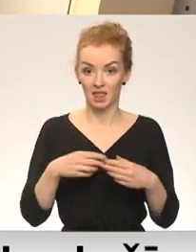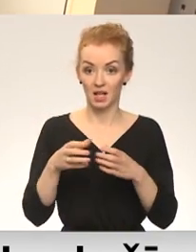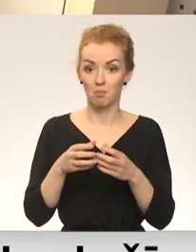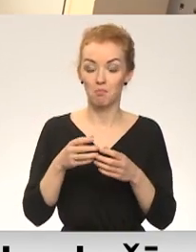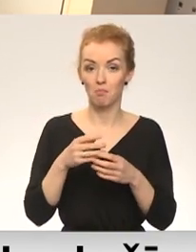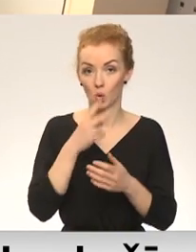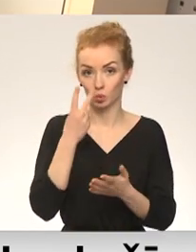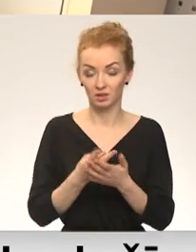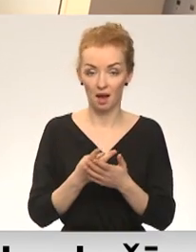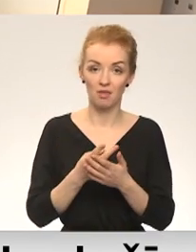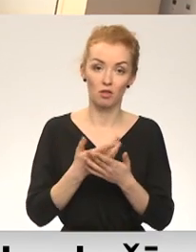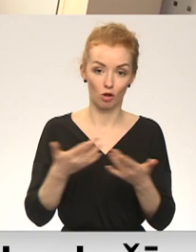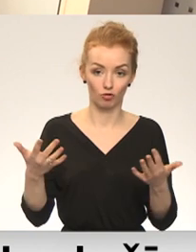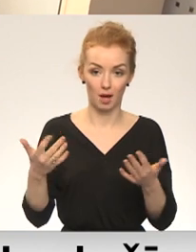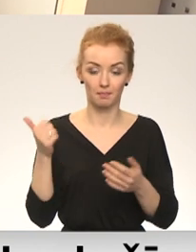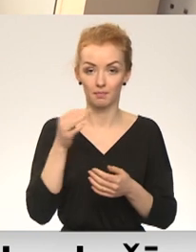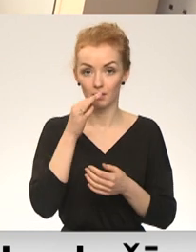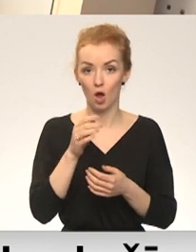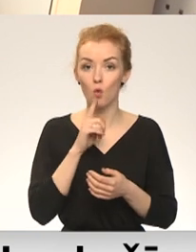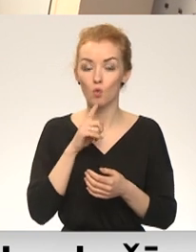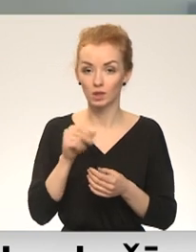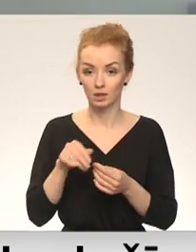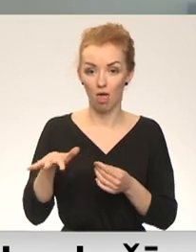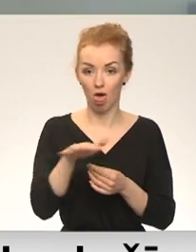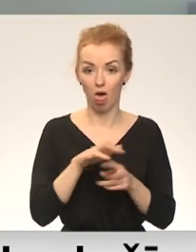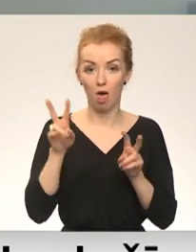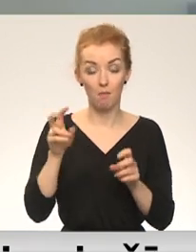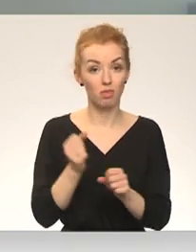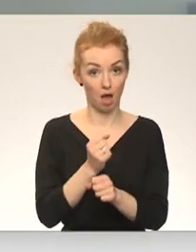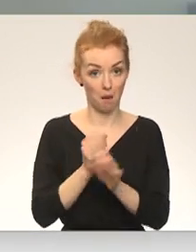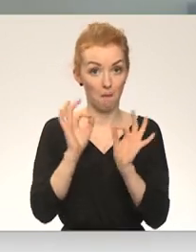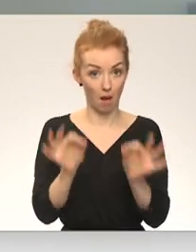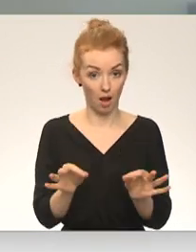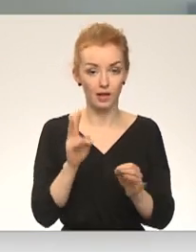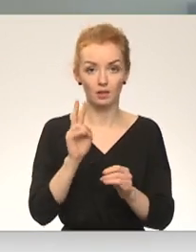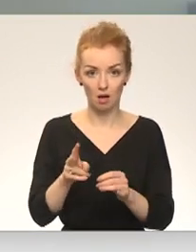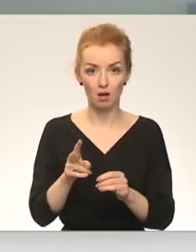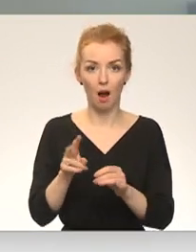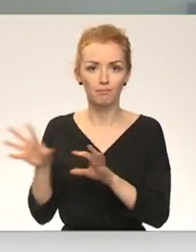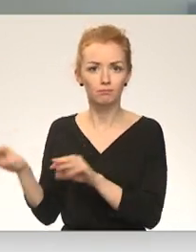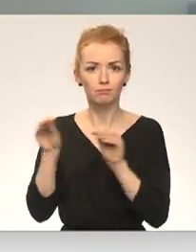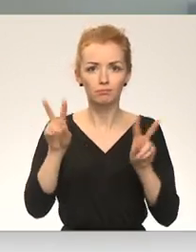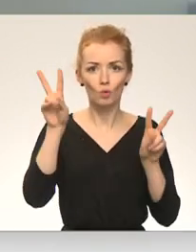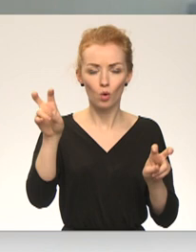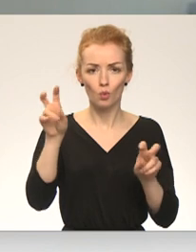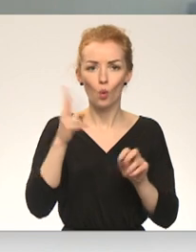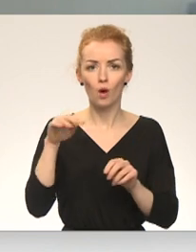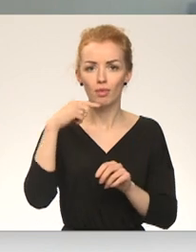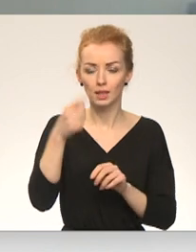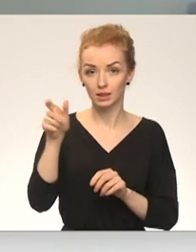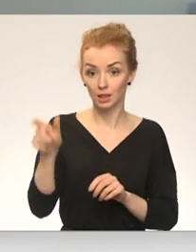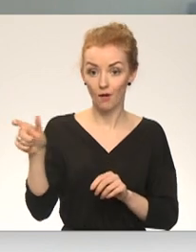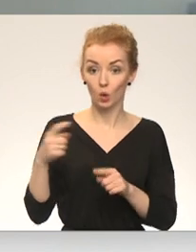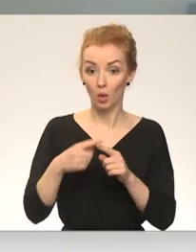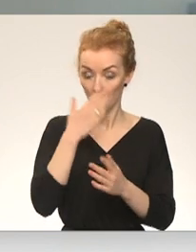vērtējumi tomēr atšķirās. Lūdzas zeme dara pareizi, kā citē šos cilvēkus un tā teikt, parāda,